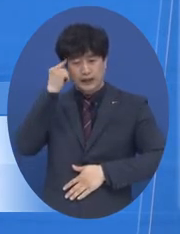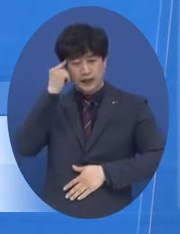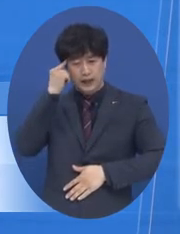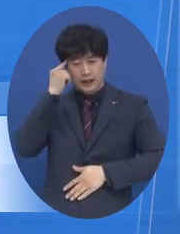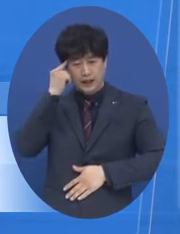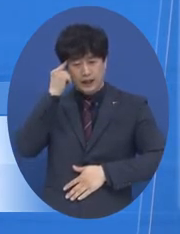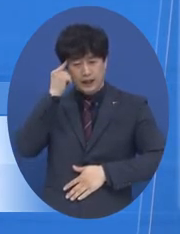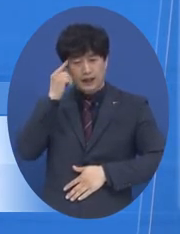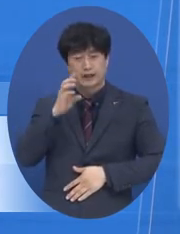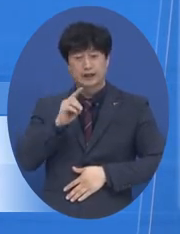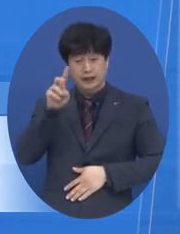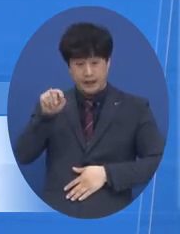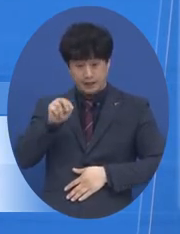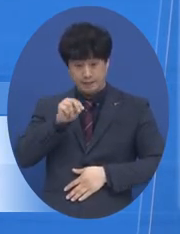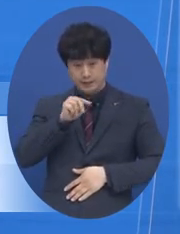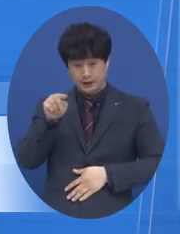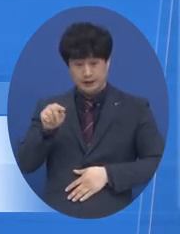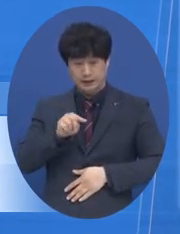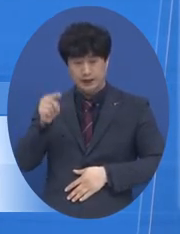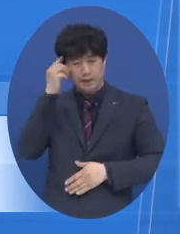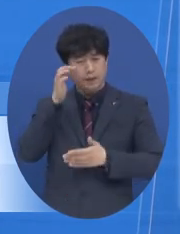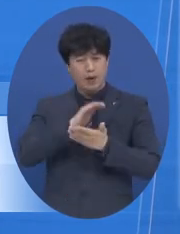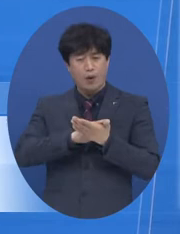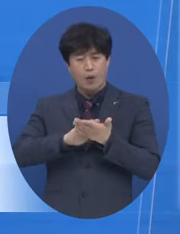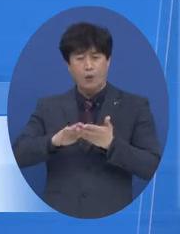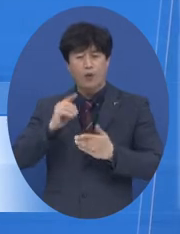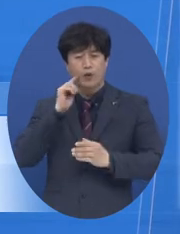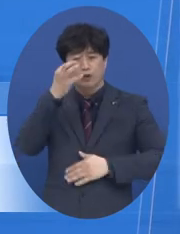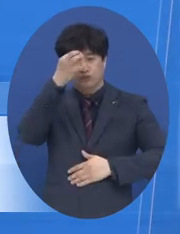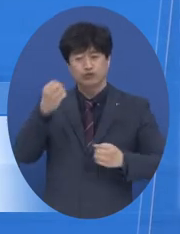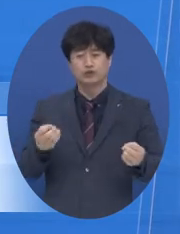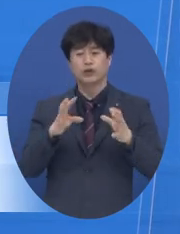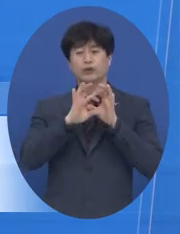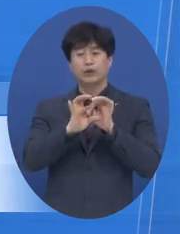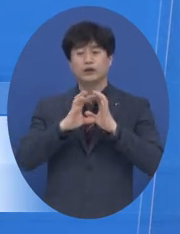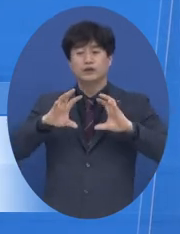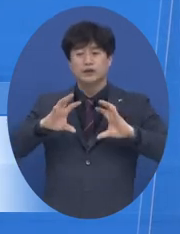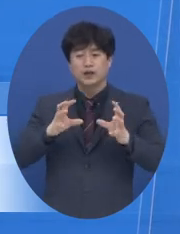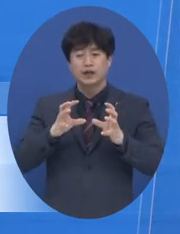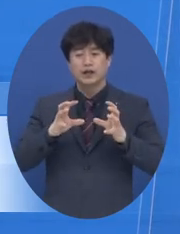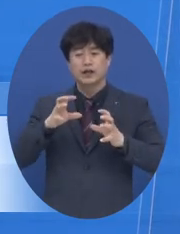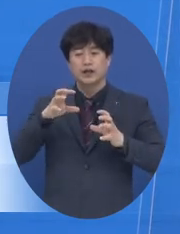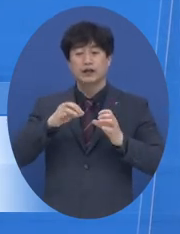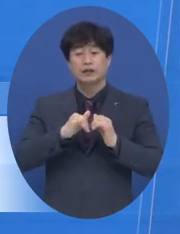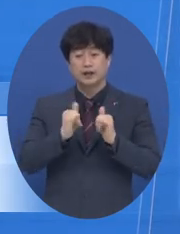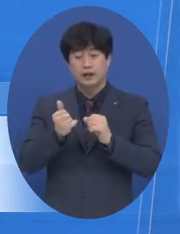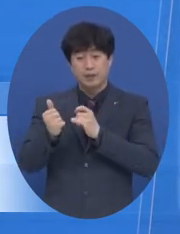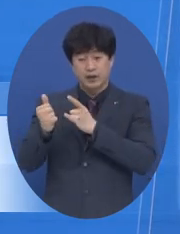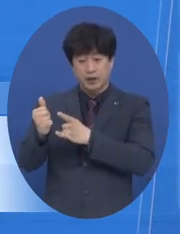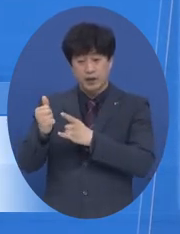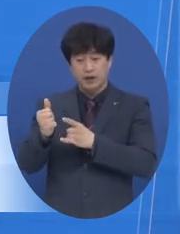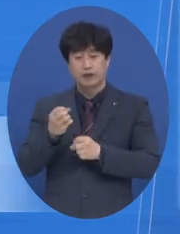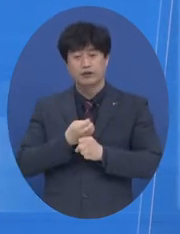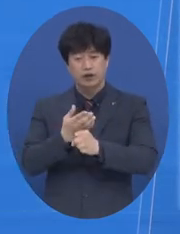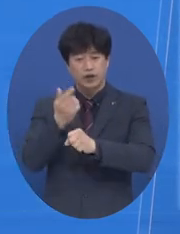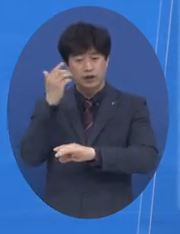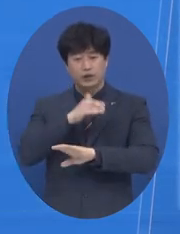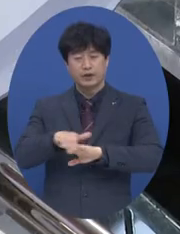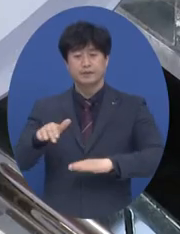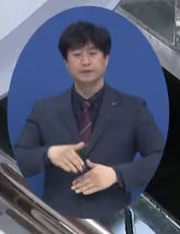의의 길을 매트 dmc 평화의 수지 를 통해 세계인에게 알릴